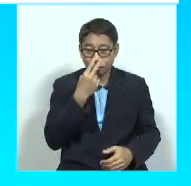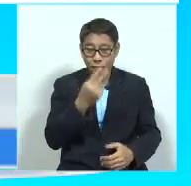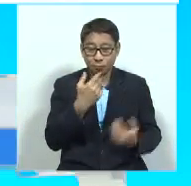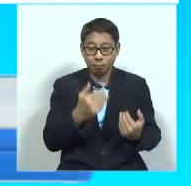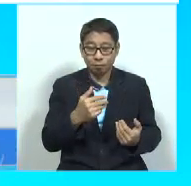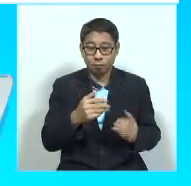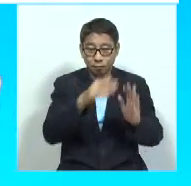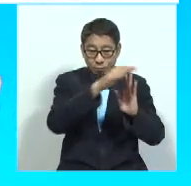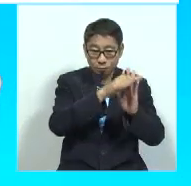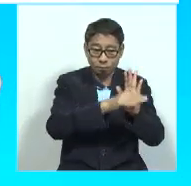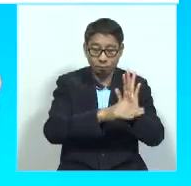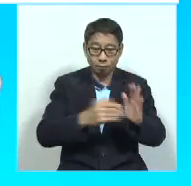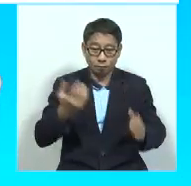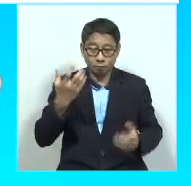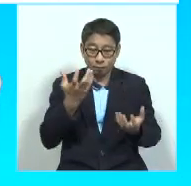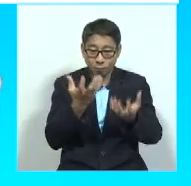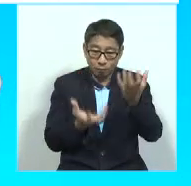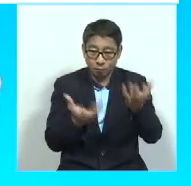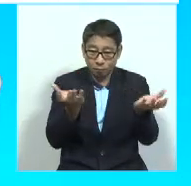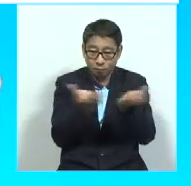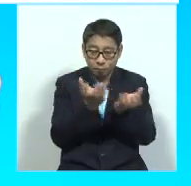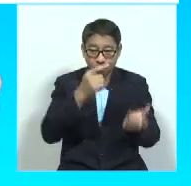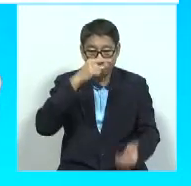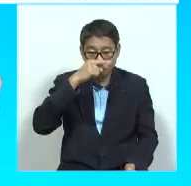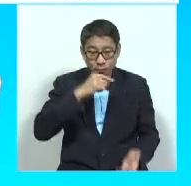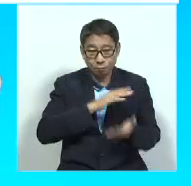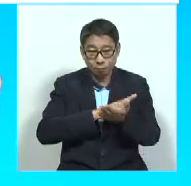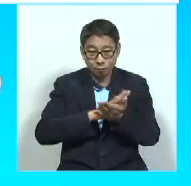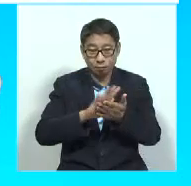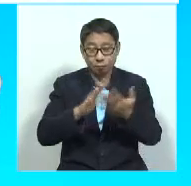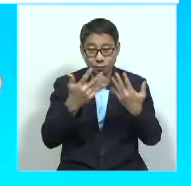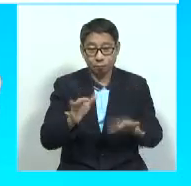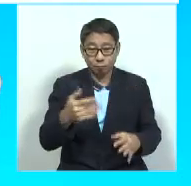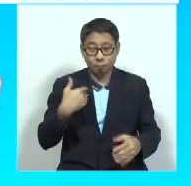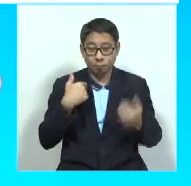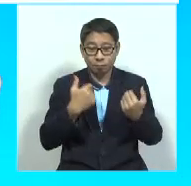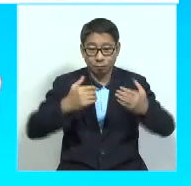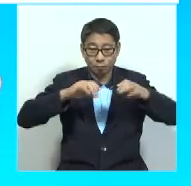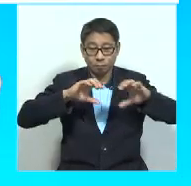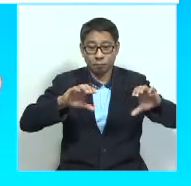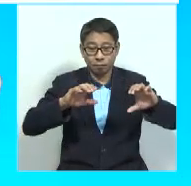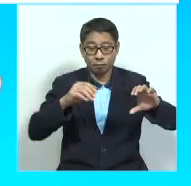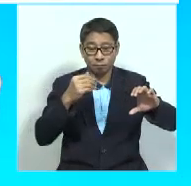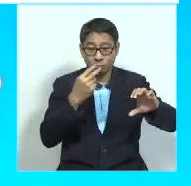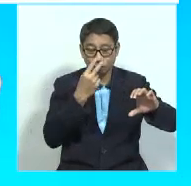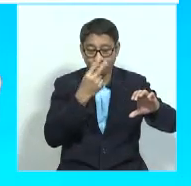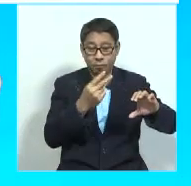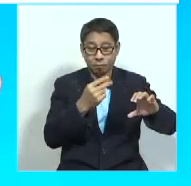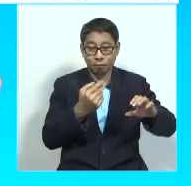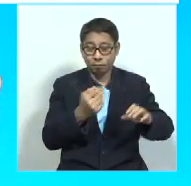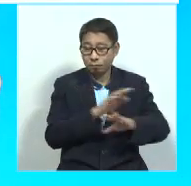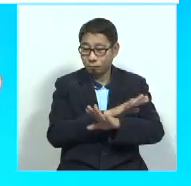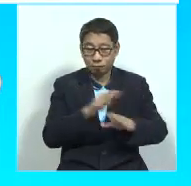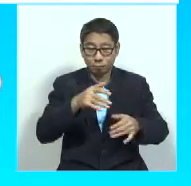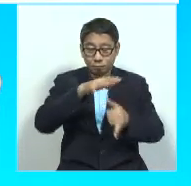ธรรมได้เข้าสู่กระบวนการยุติธรรมไทยเรียบร้อยแล้วนะครับจุดยืนของรัฐบาลก็คือว่ารัฐบาลจะไม่แทรก